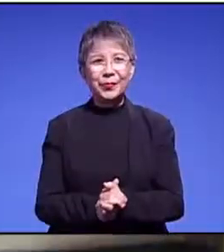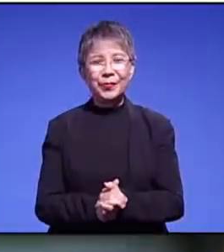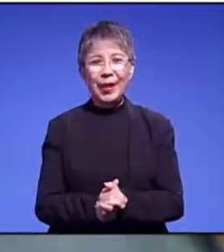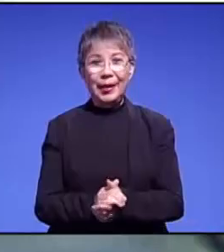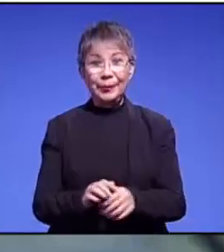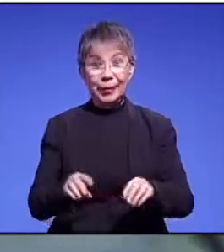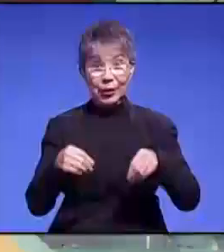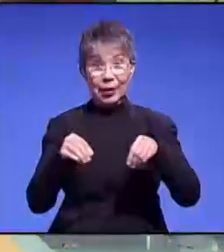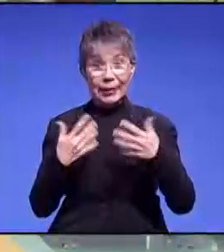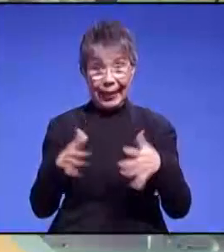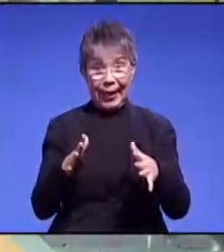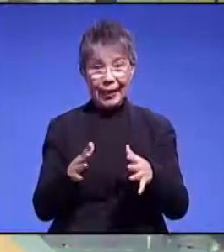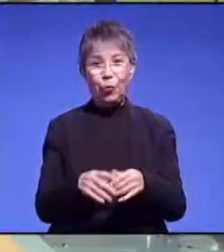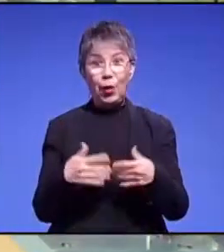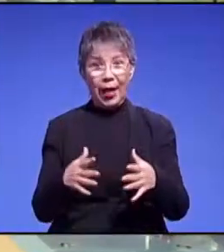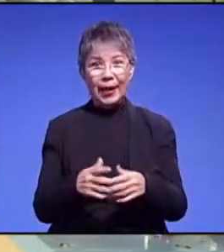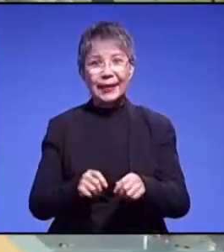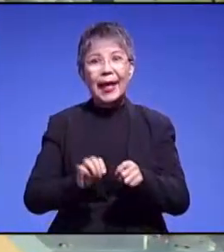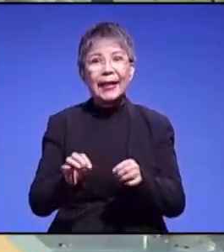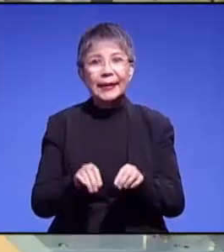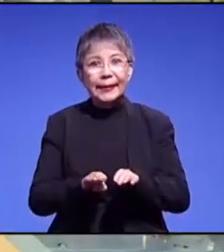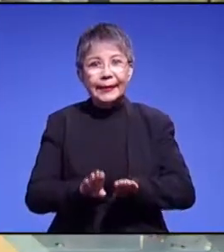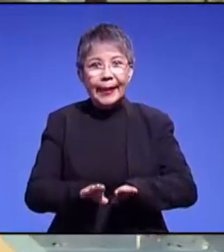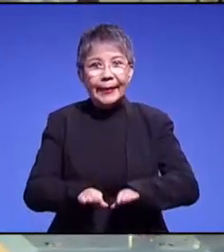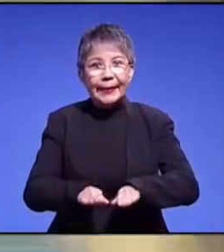Persiapan kain selesai. Sekarang waktunya menjahit.